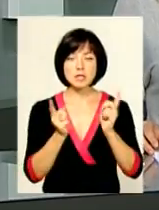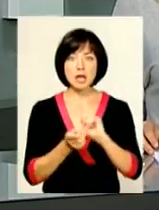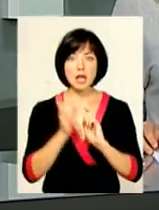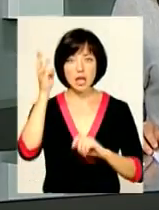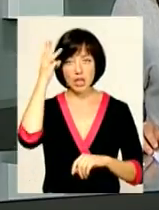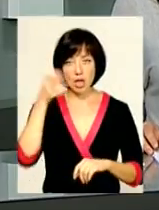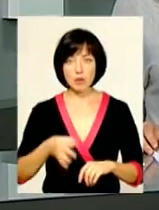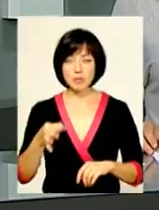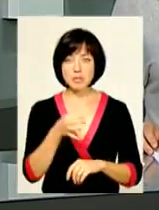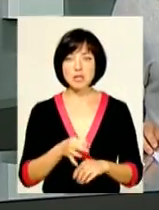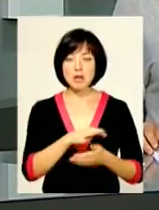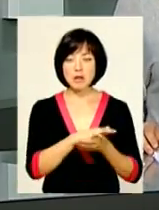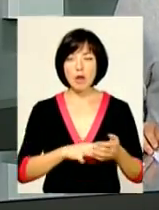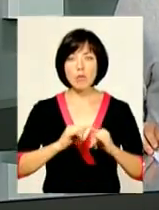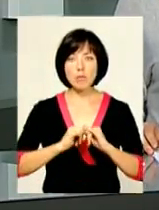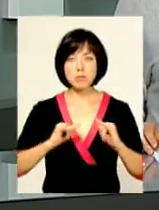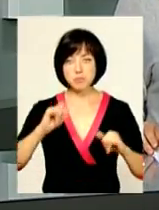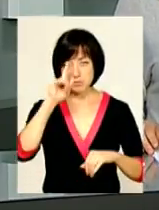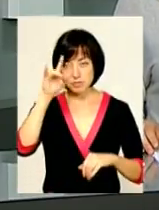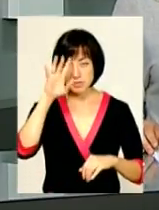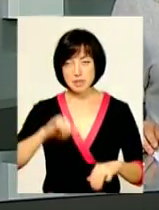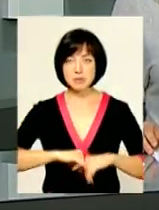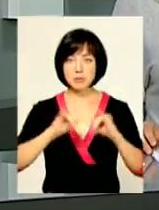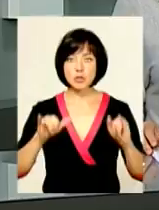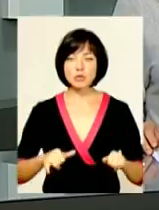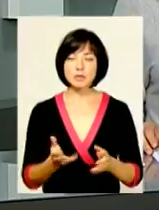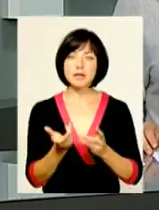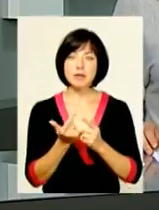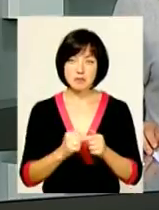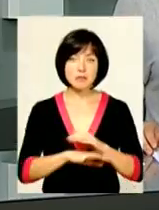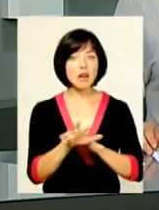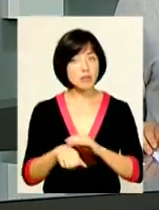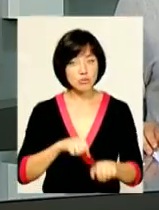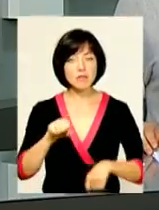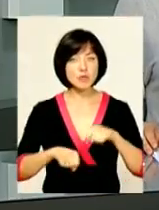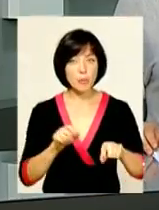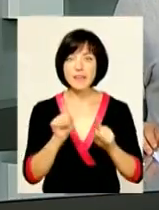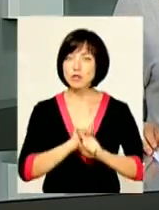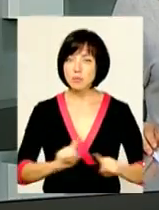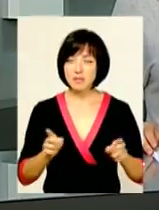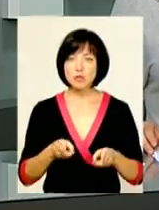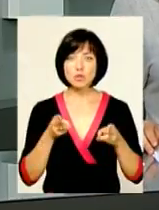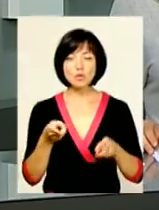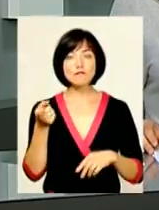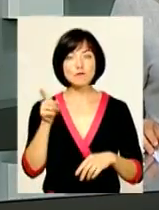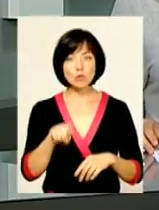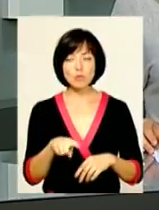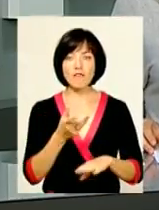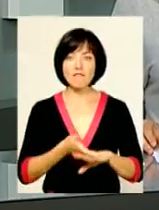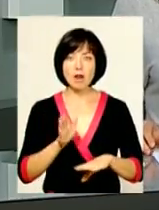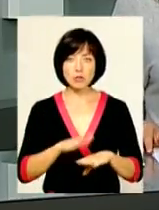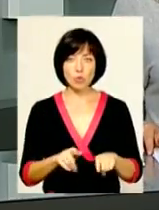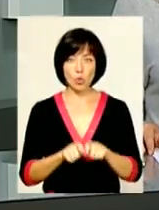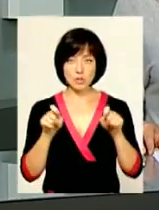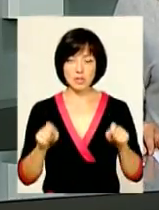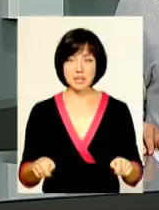дедалі популярнішим, а заодно і збільшується кількість крадіжок велосипедів. Особливість таких злочинів у тому, що їх важко